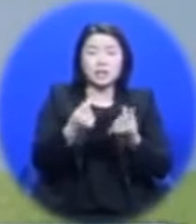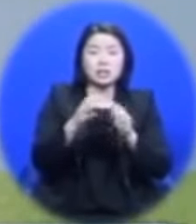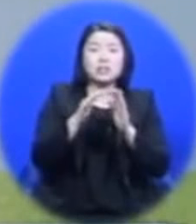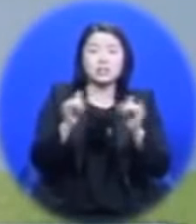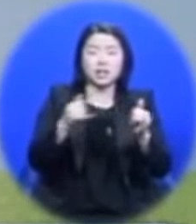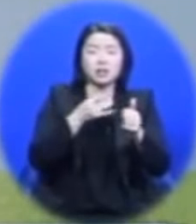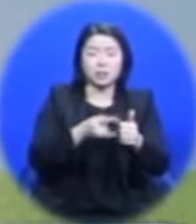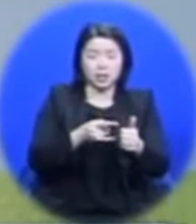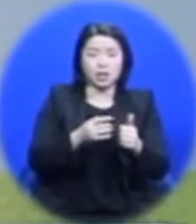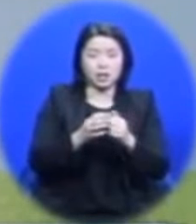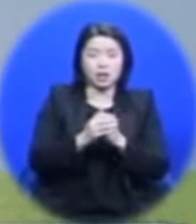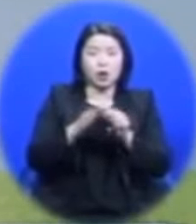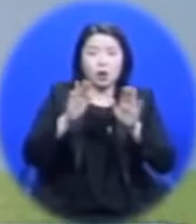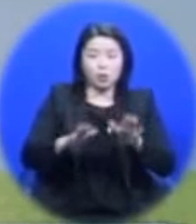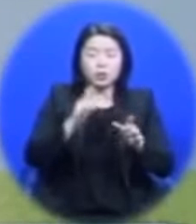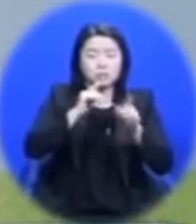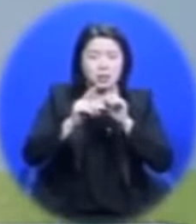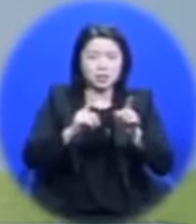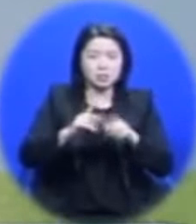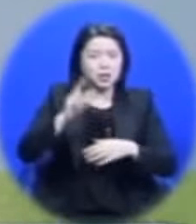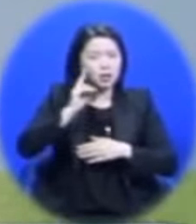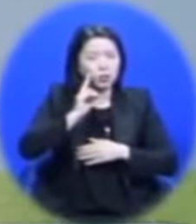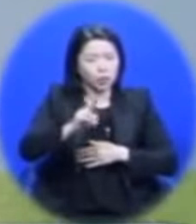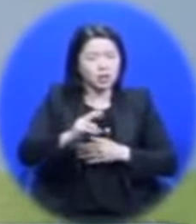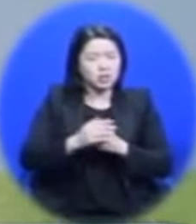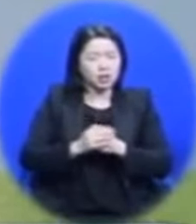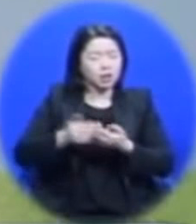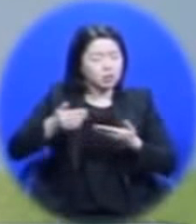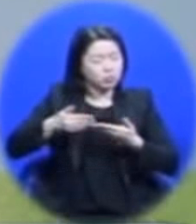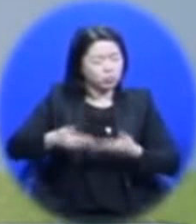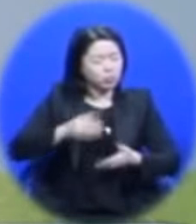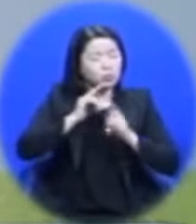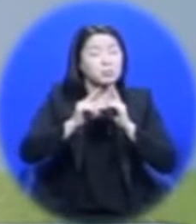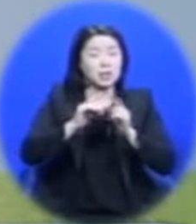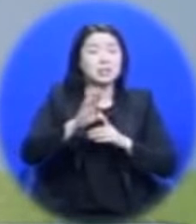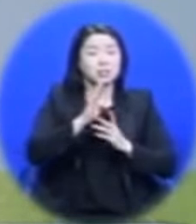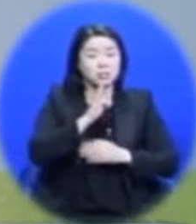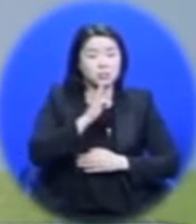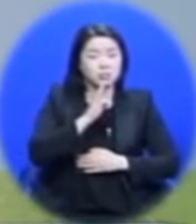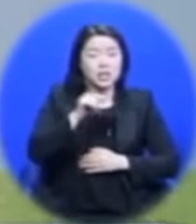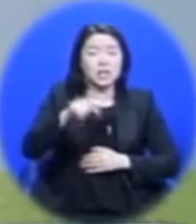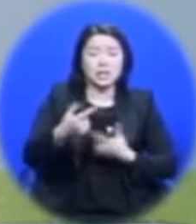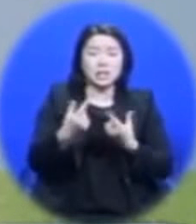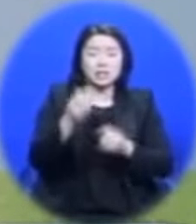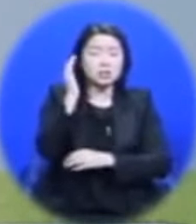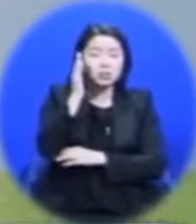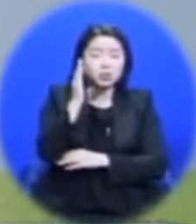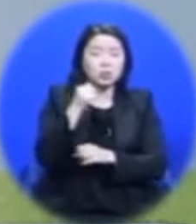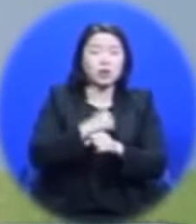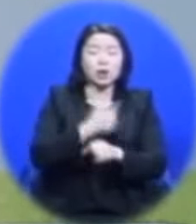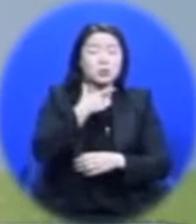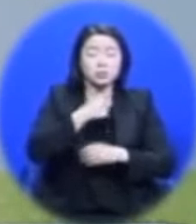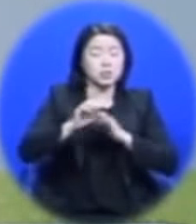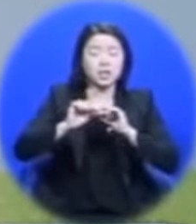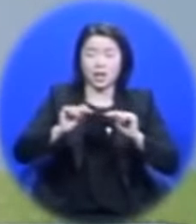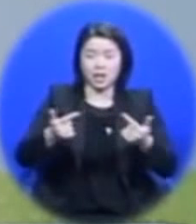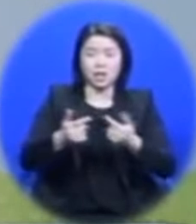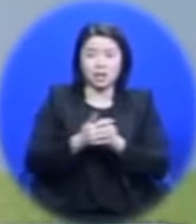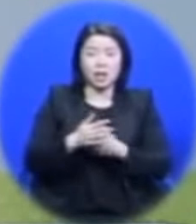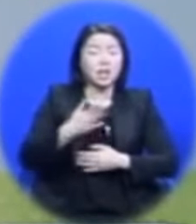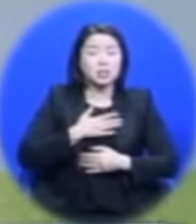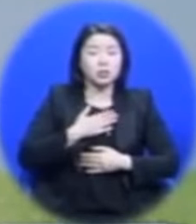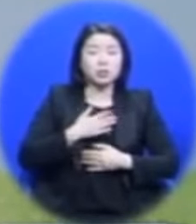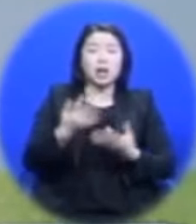분들에게는 오늘 말씀이 굉장히 무거운 말씀이 되죠. 저는 이런 설교 하고 싶지 않아요.